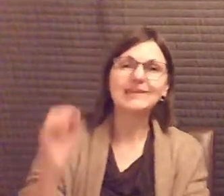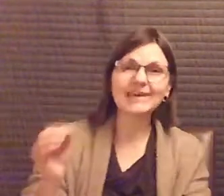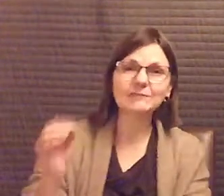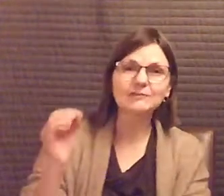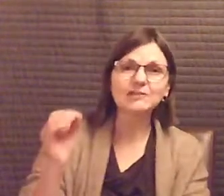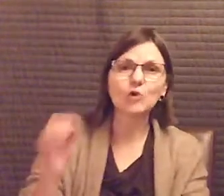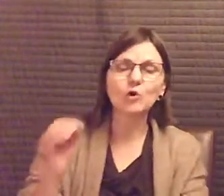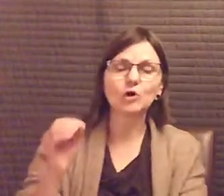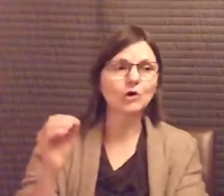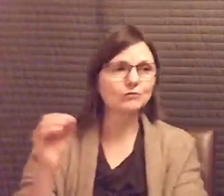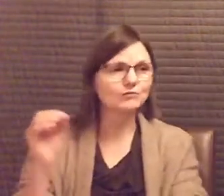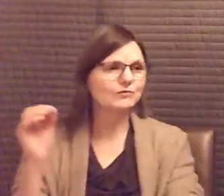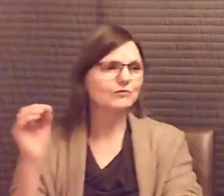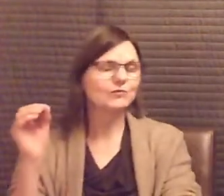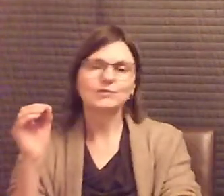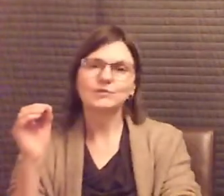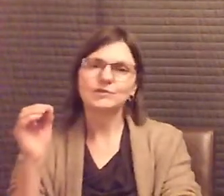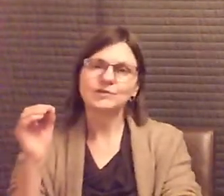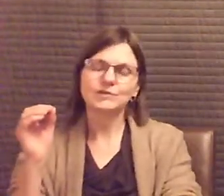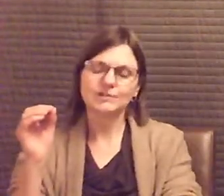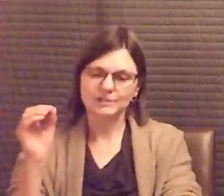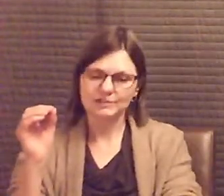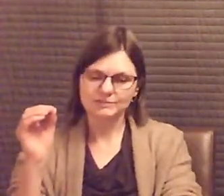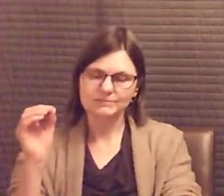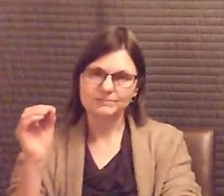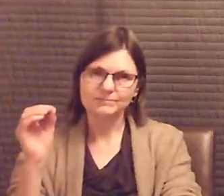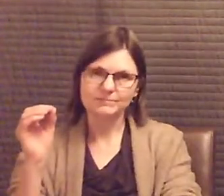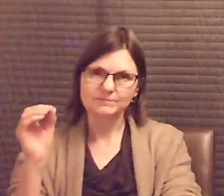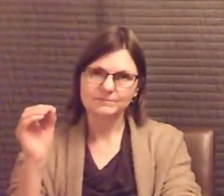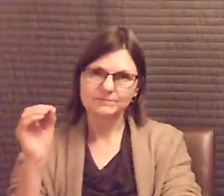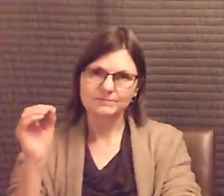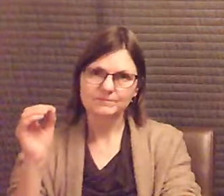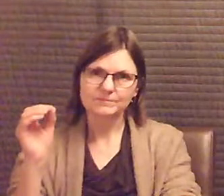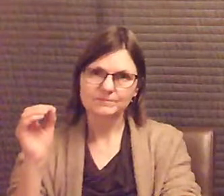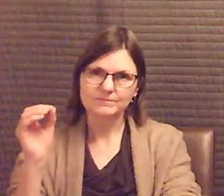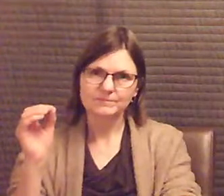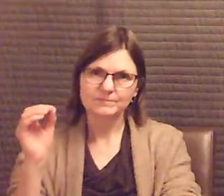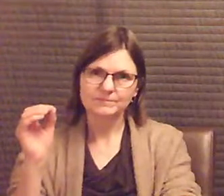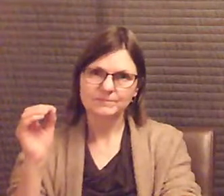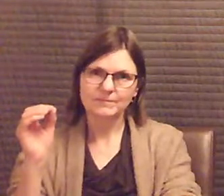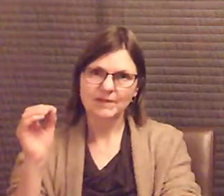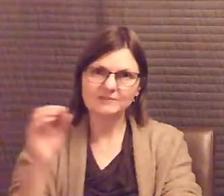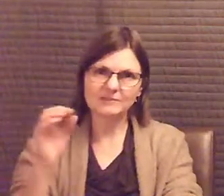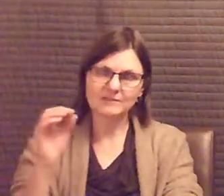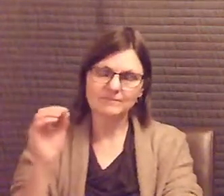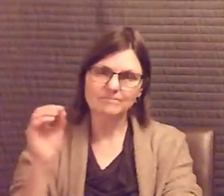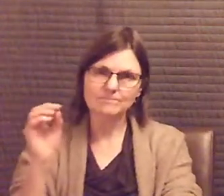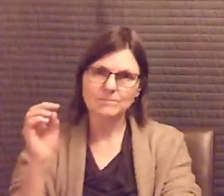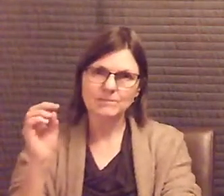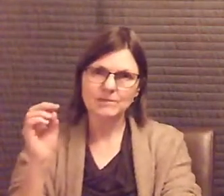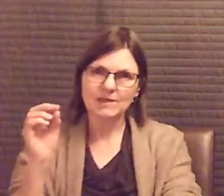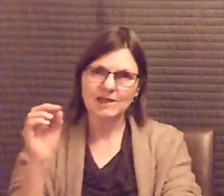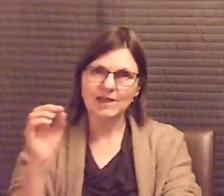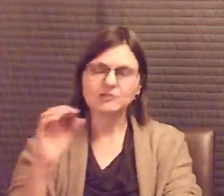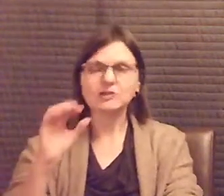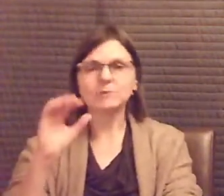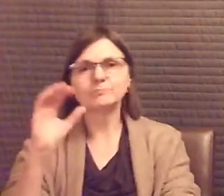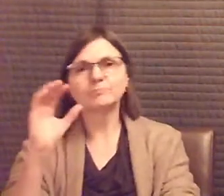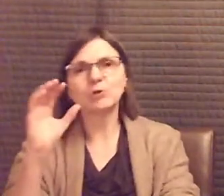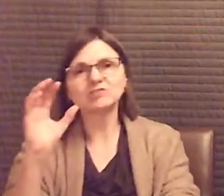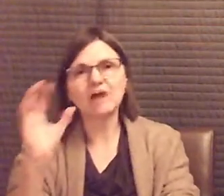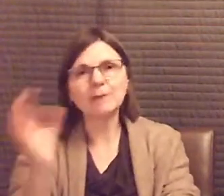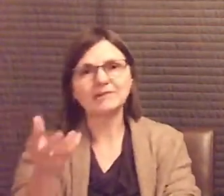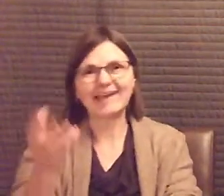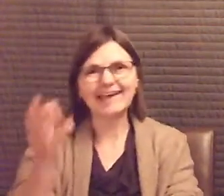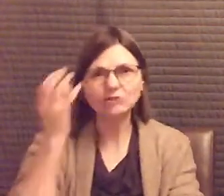mensen zich bekeren van dat ongeloof en dwc dan minister en de message en ze de